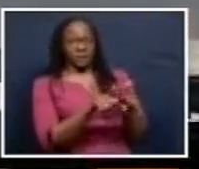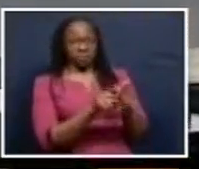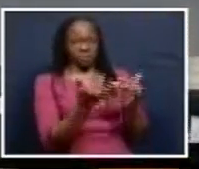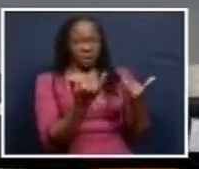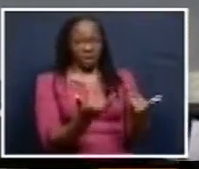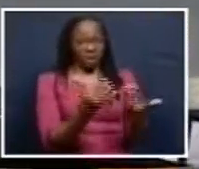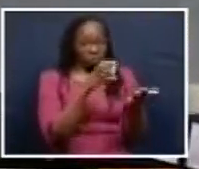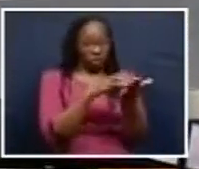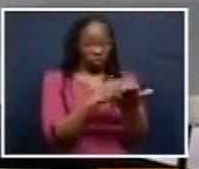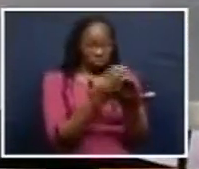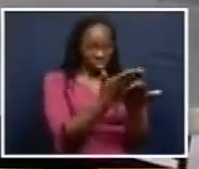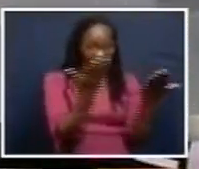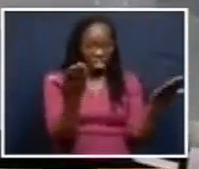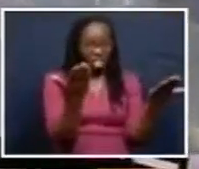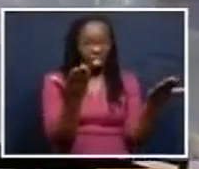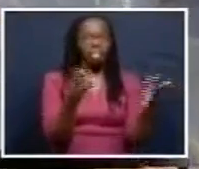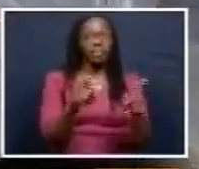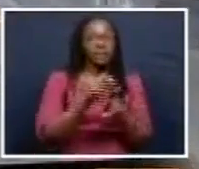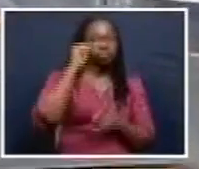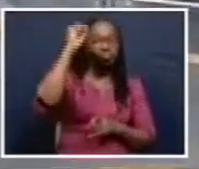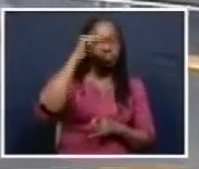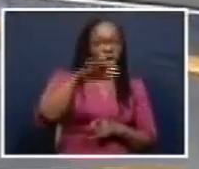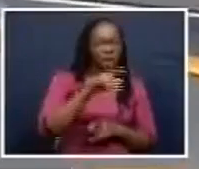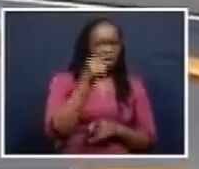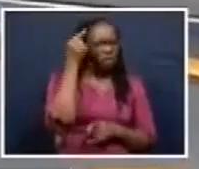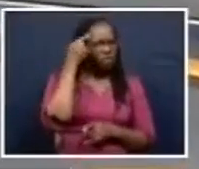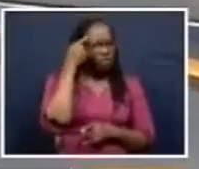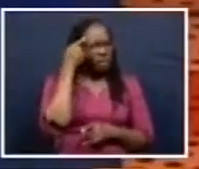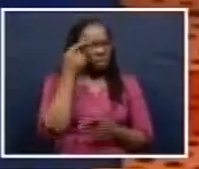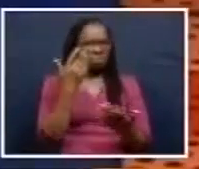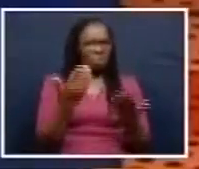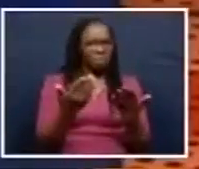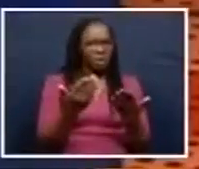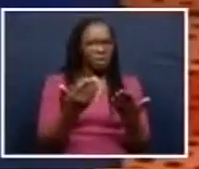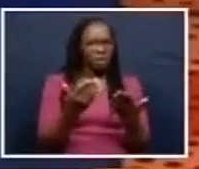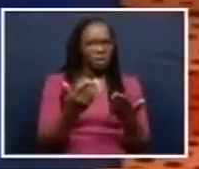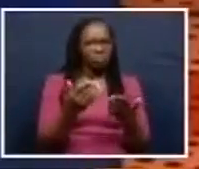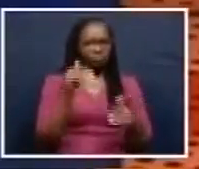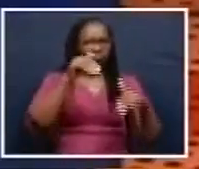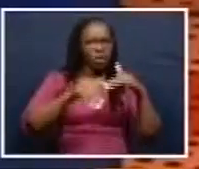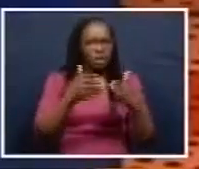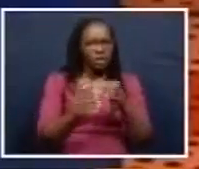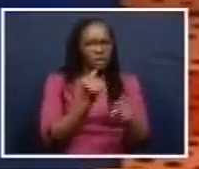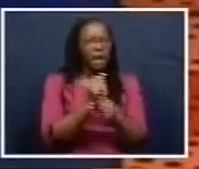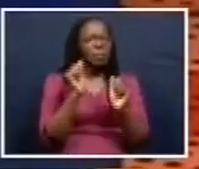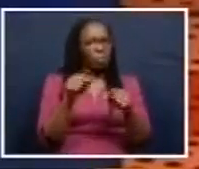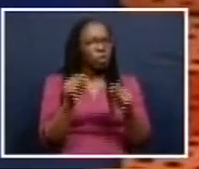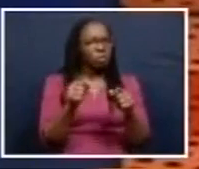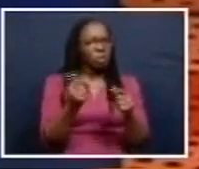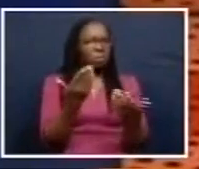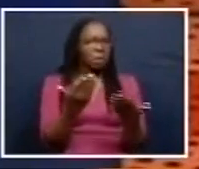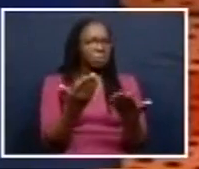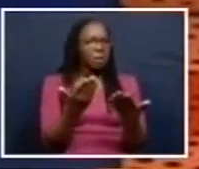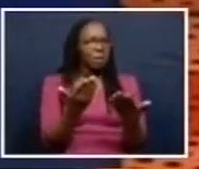na uwanja wa kisiasa ulivyo sasa hivi unadhani kwamba uchaguzi wa mwaka huu unaweza kuwa ni uchaguzi ambao pengine labda